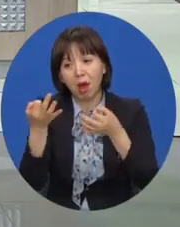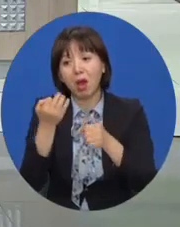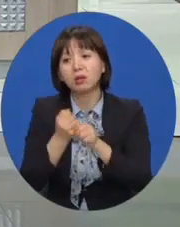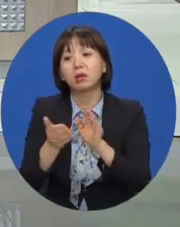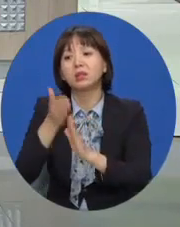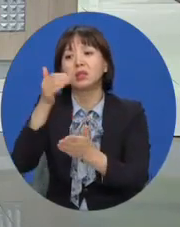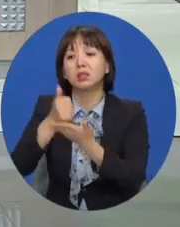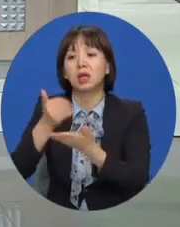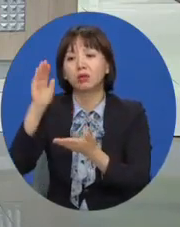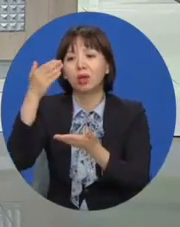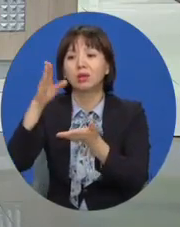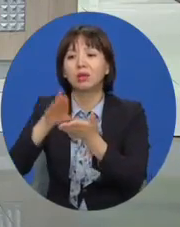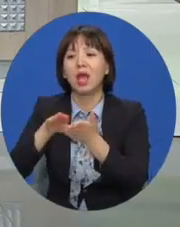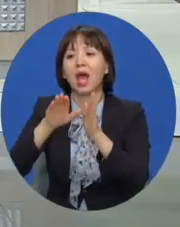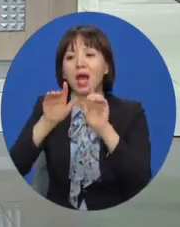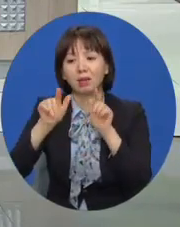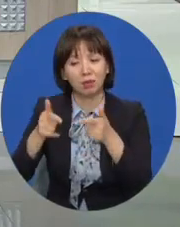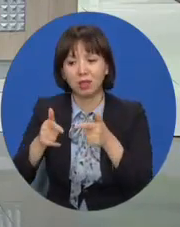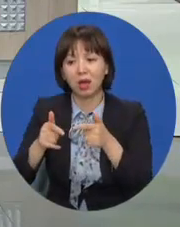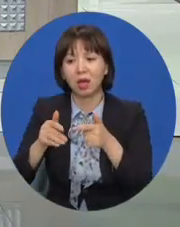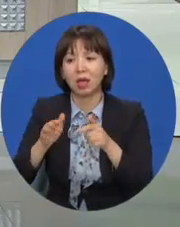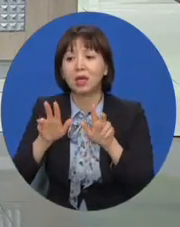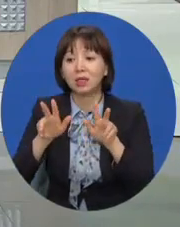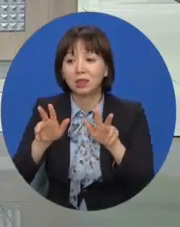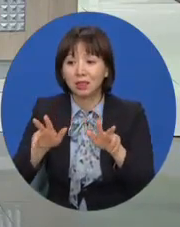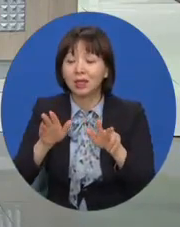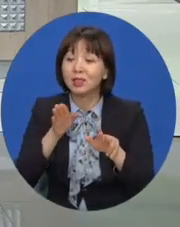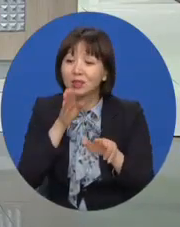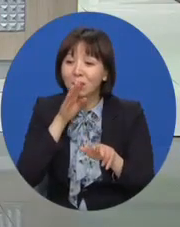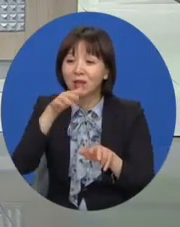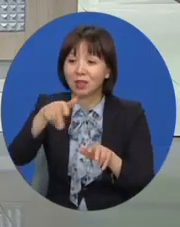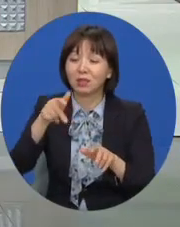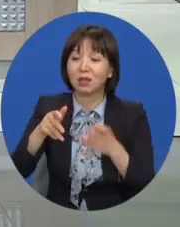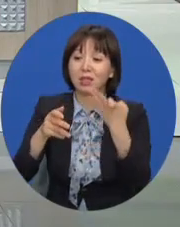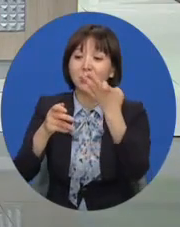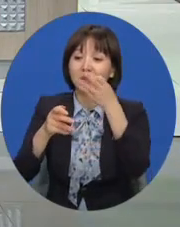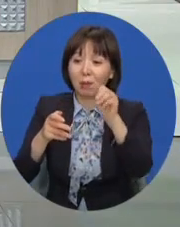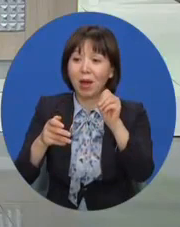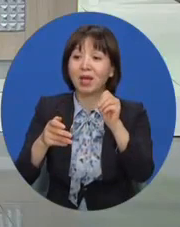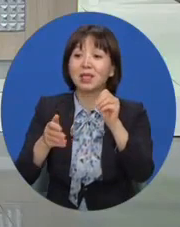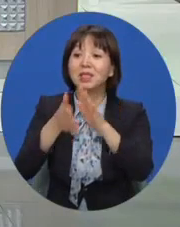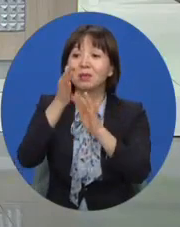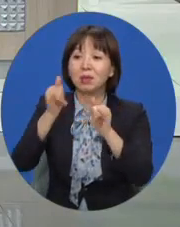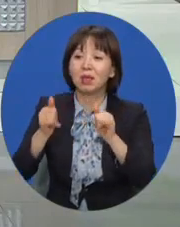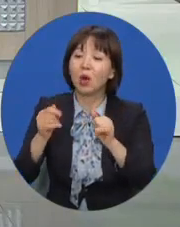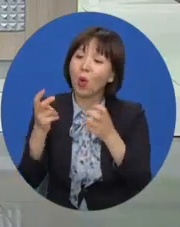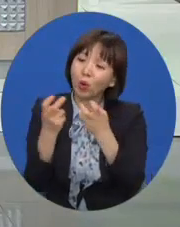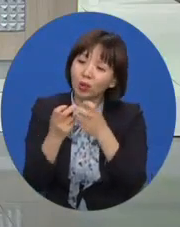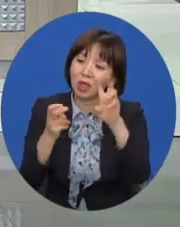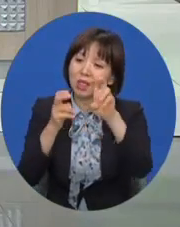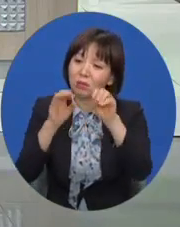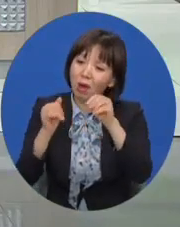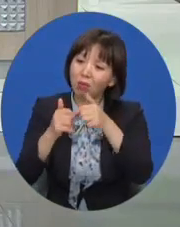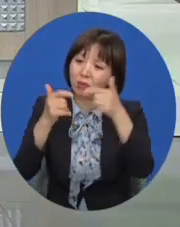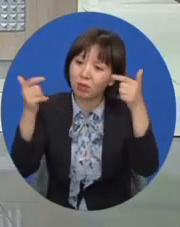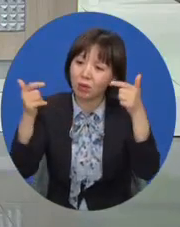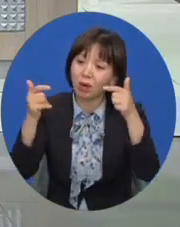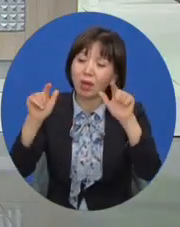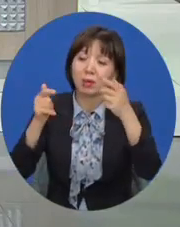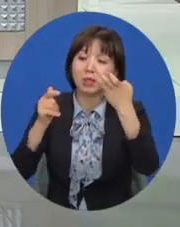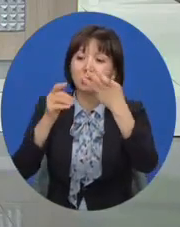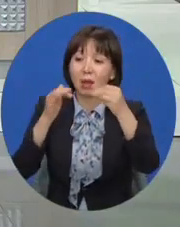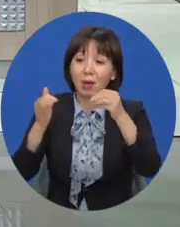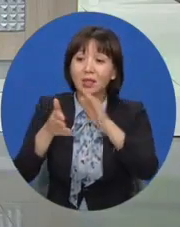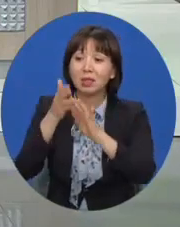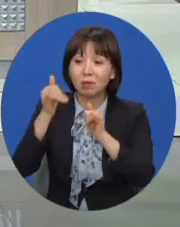거 아닙니다. 이제 정말 우리 제천에 13만 시민이 어떻게 하면 20만이 될 수 있는가? 아니면 13만